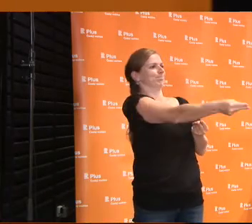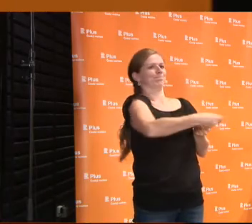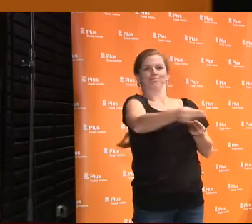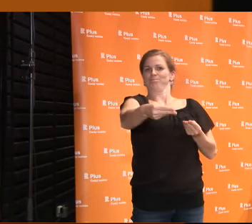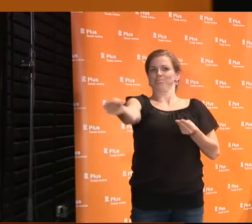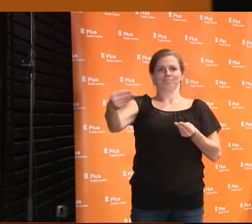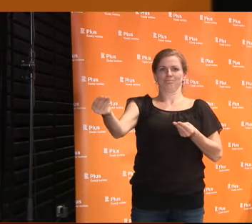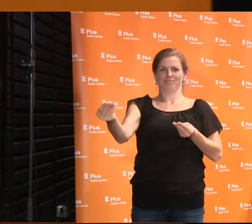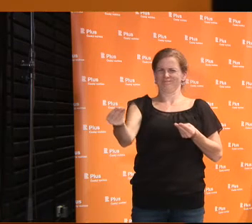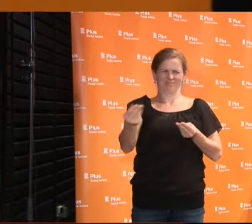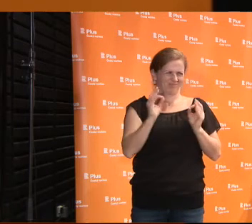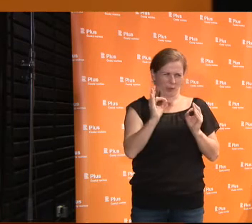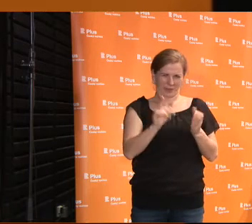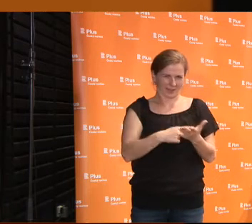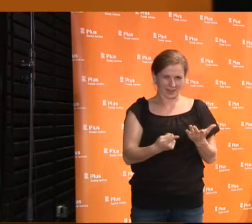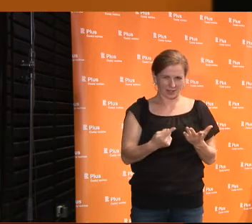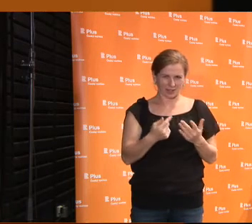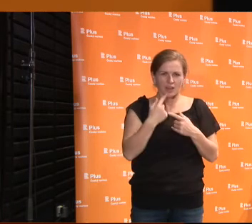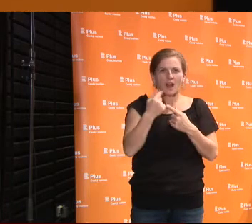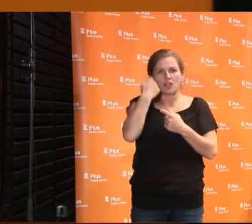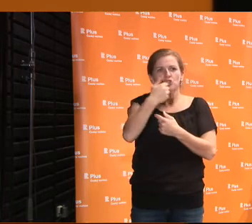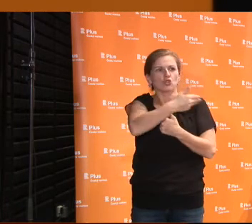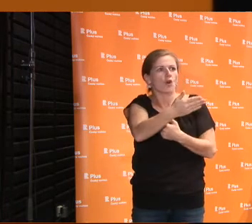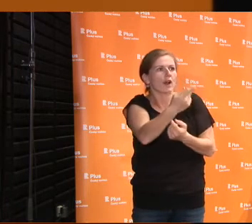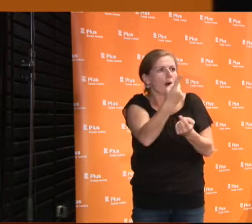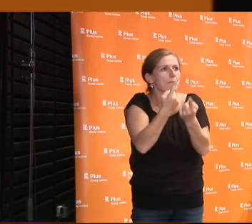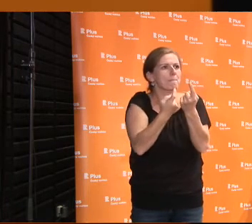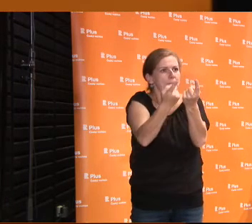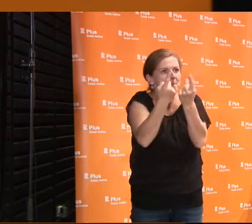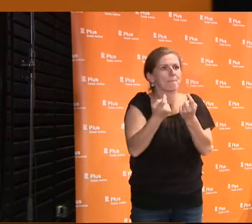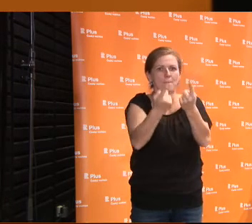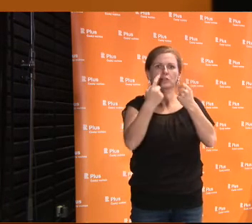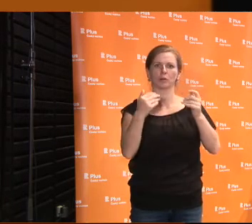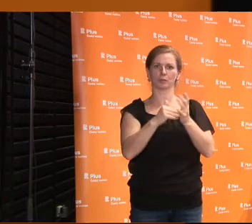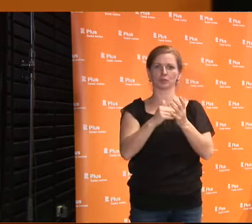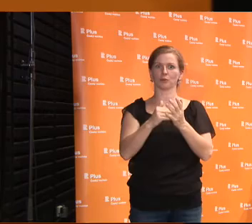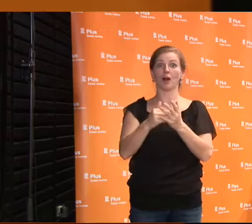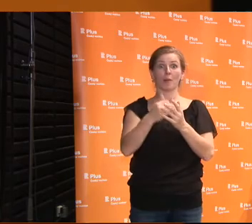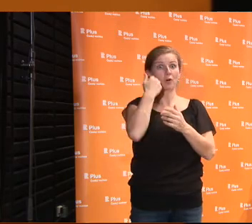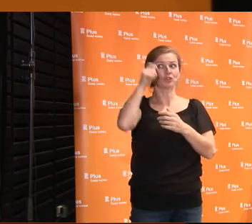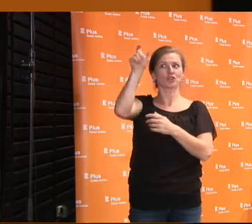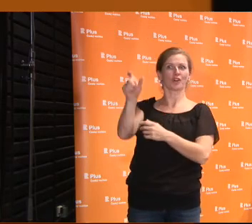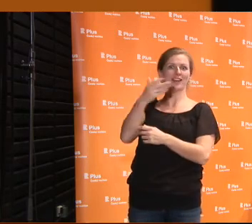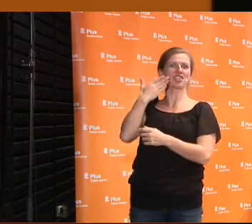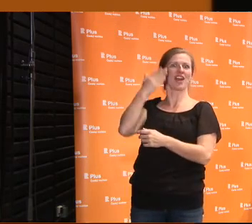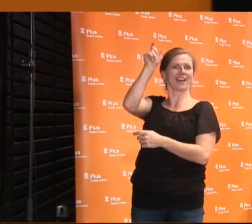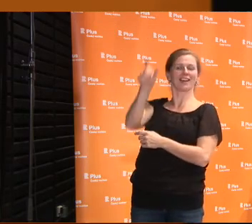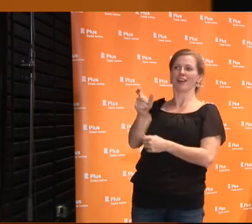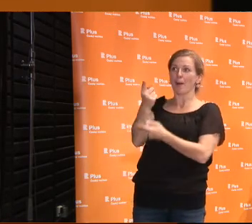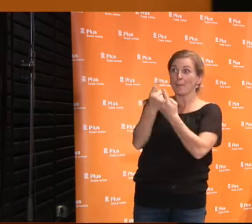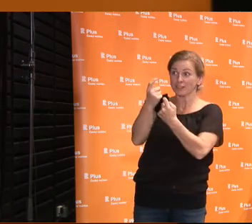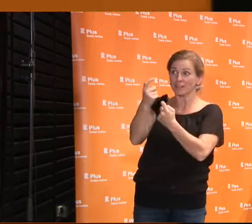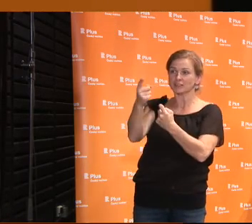musíme motivovat lidi. A motivovaný český člověk dokáže strašně moc. Proto já si myslím, že ta zpráva